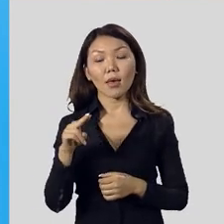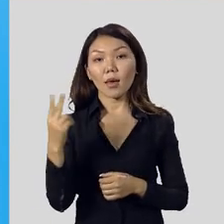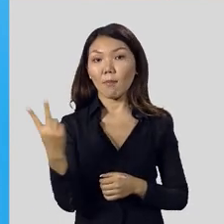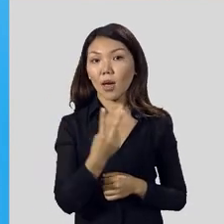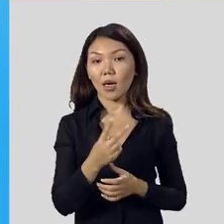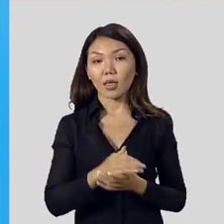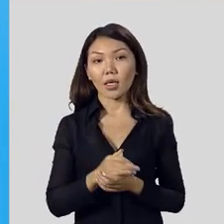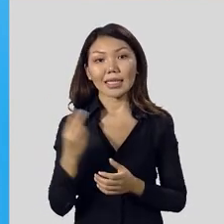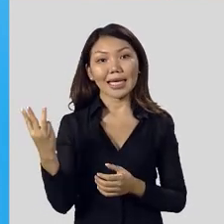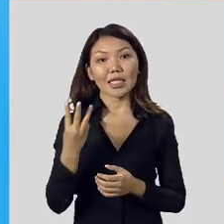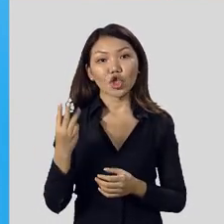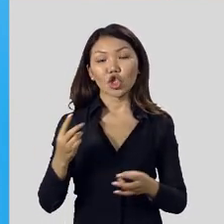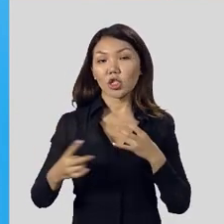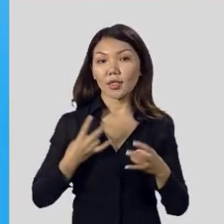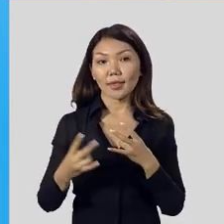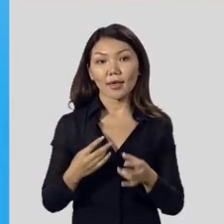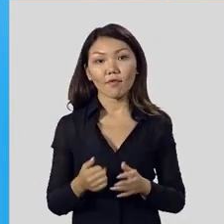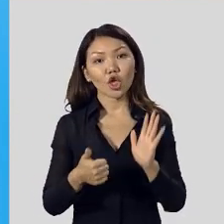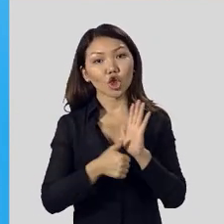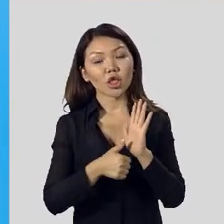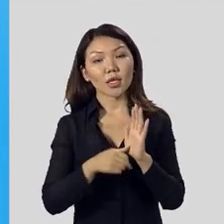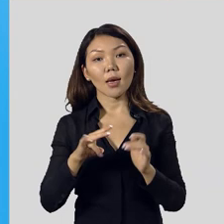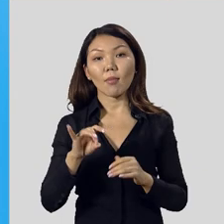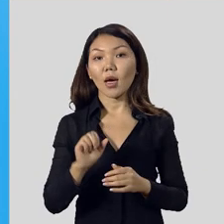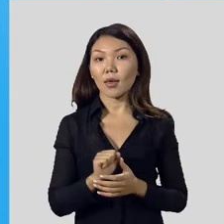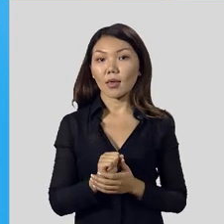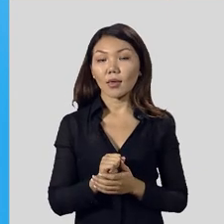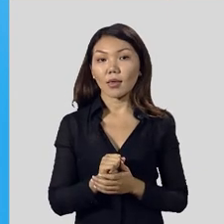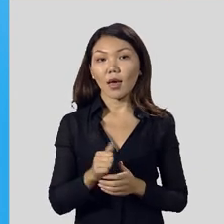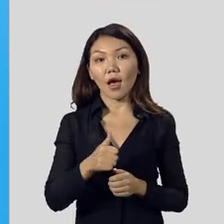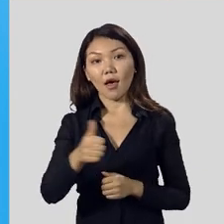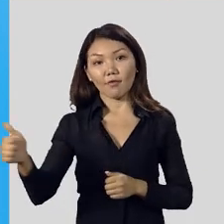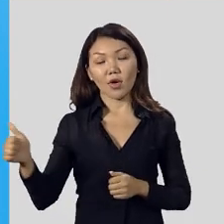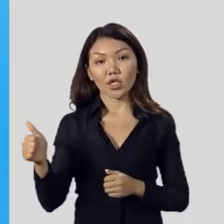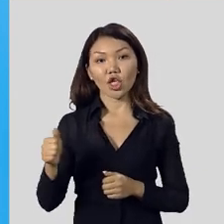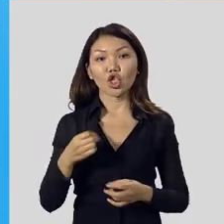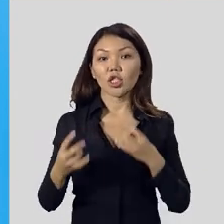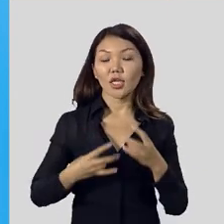– тройничный нерв. Шестая пара – отводящий нерв.